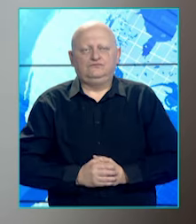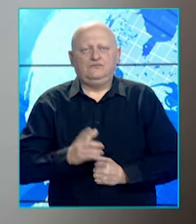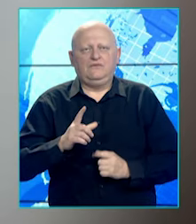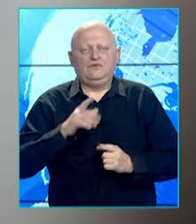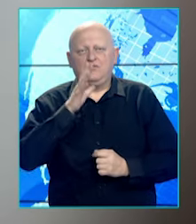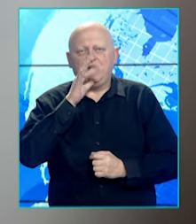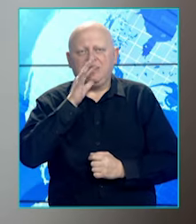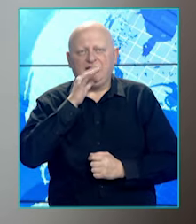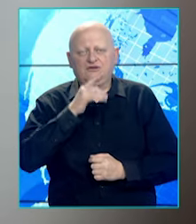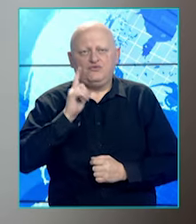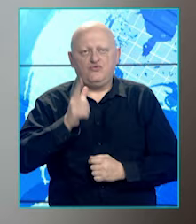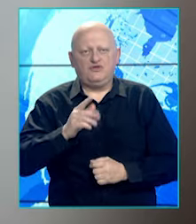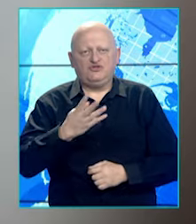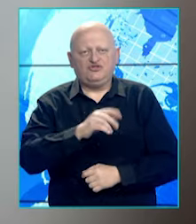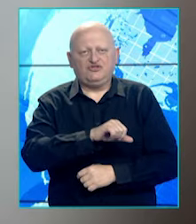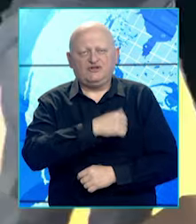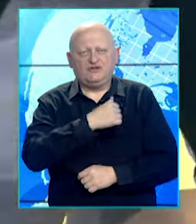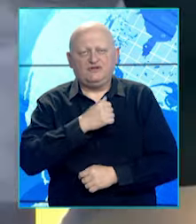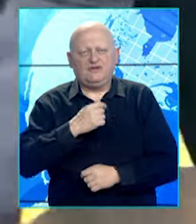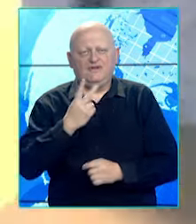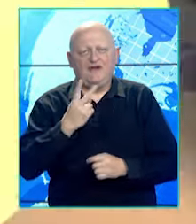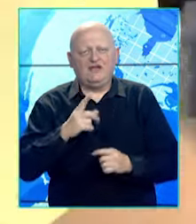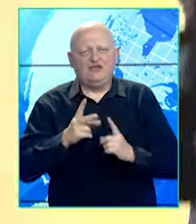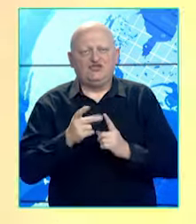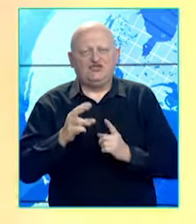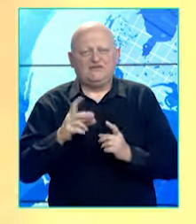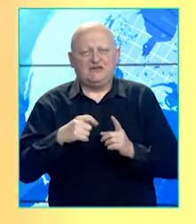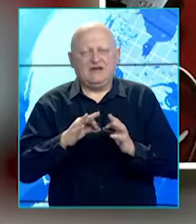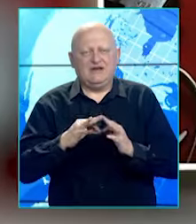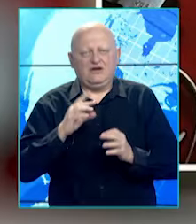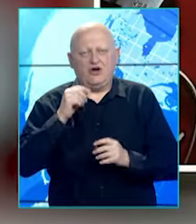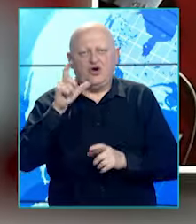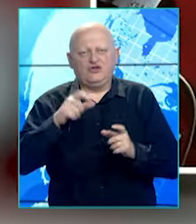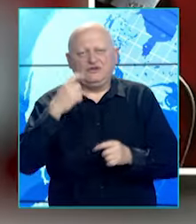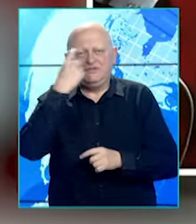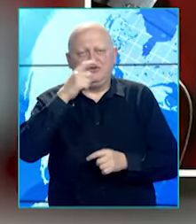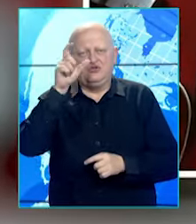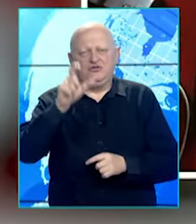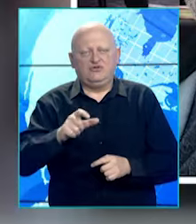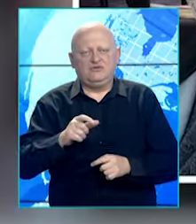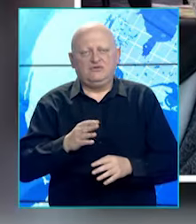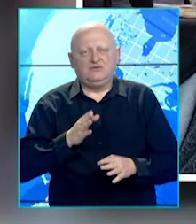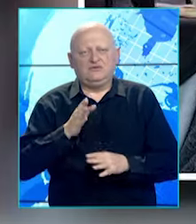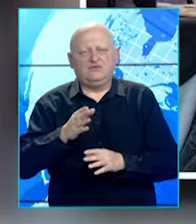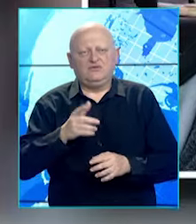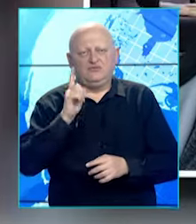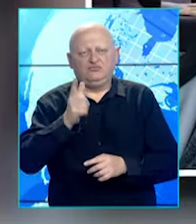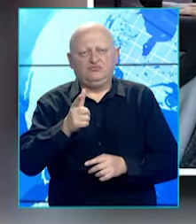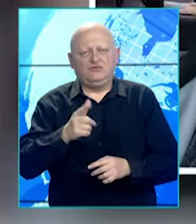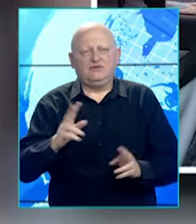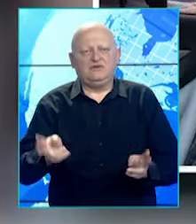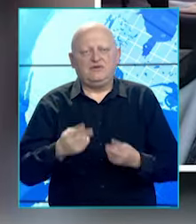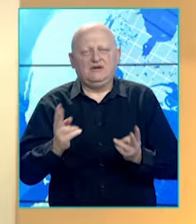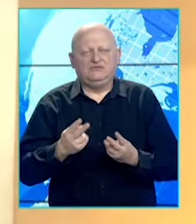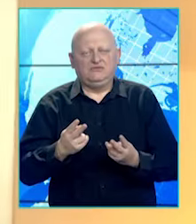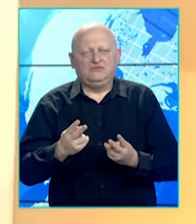U Sjevernoj Makedoniji ubijena 14-godišnja Vanja Đorčevska, otac među osumnjičenima. Za direktnim počiniocem ubistva i dalje